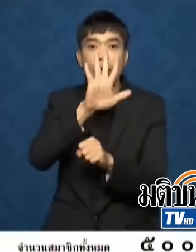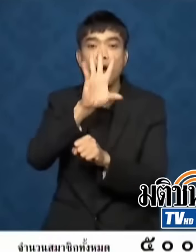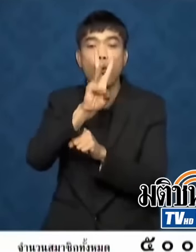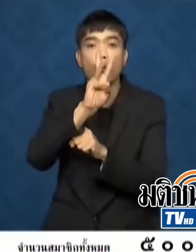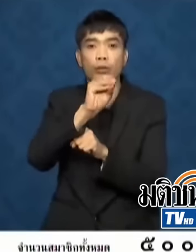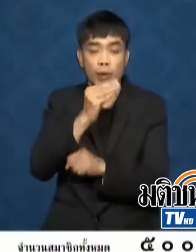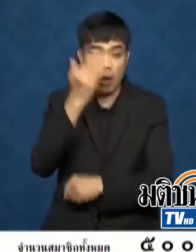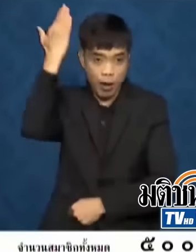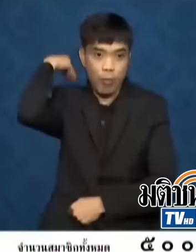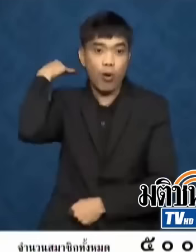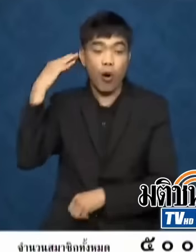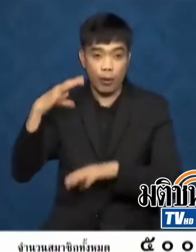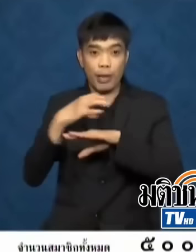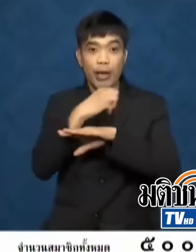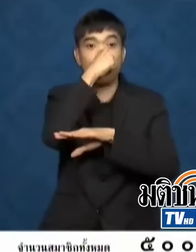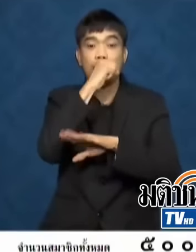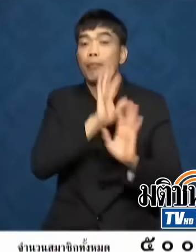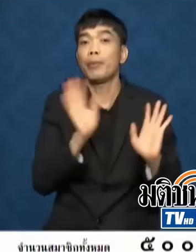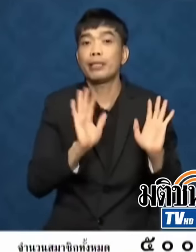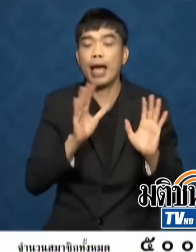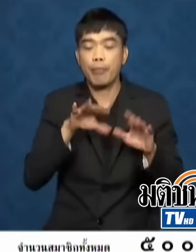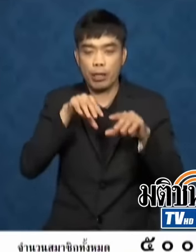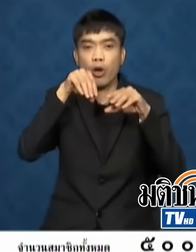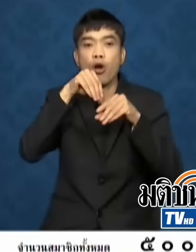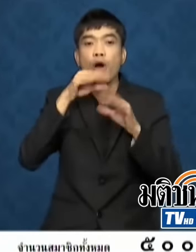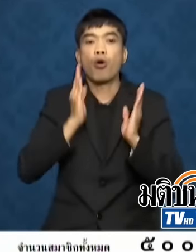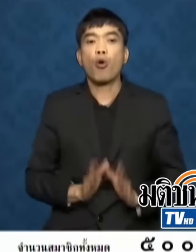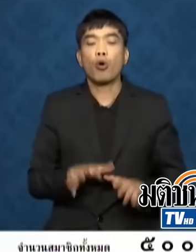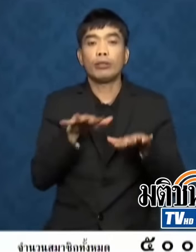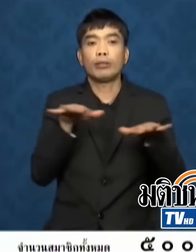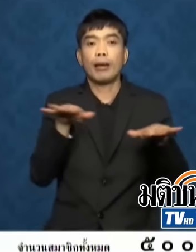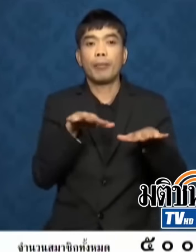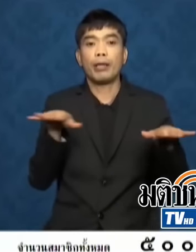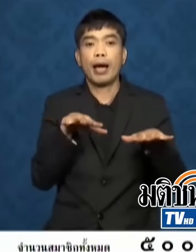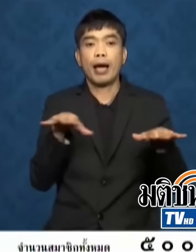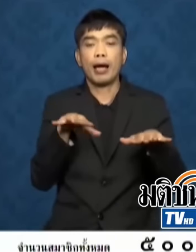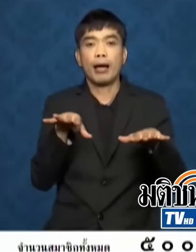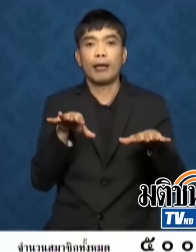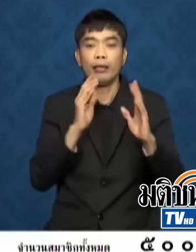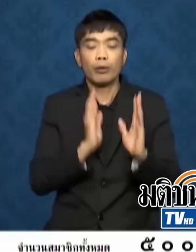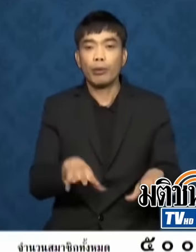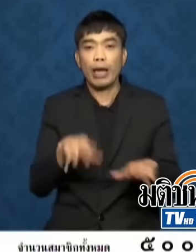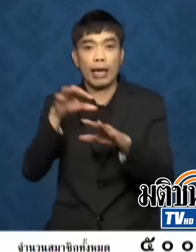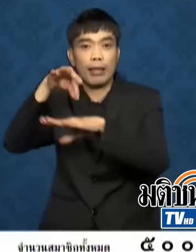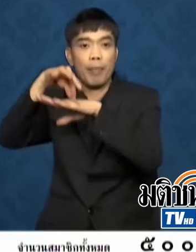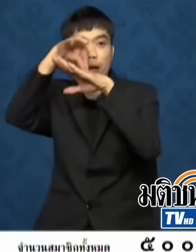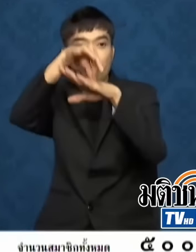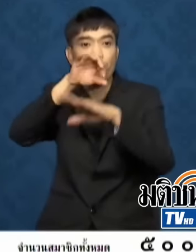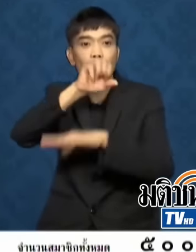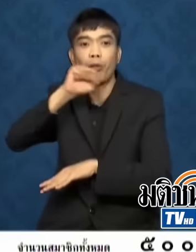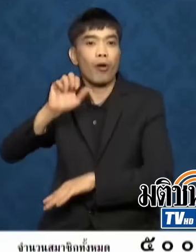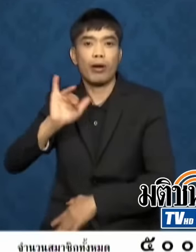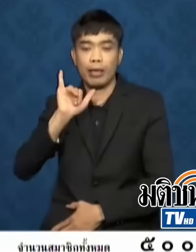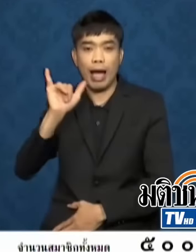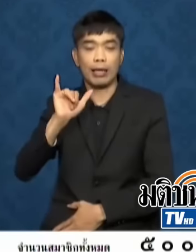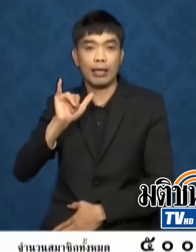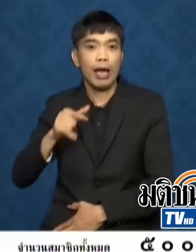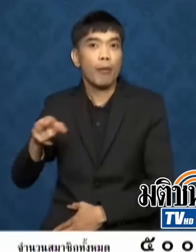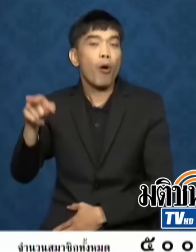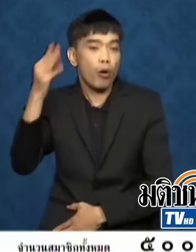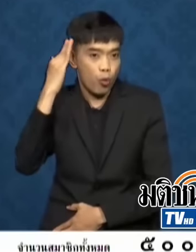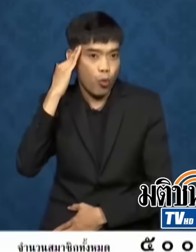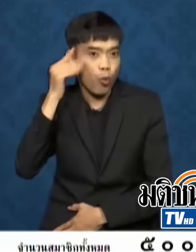มไม่ได้เป็นนักการเมืองครับผมเป็นประชาชนคนธรรมดาที่ทำงานในเชิงสังคมแล้วเห็นว่าผมมีความรู้ความสามารถพอที่จะ